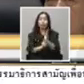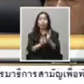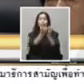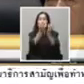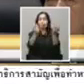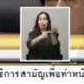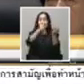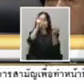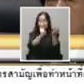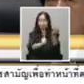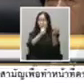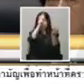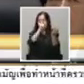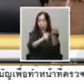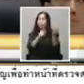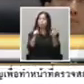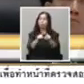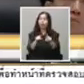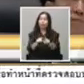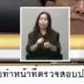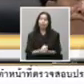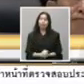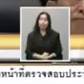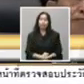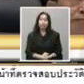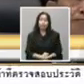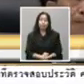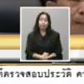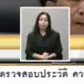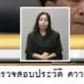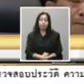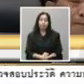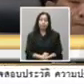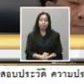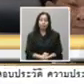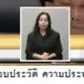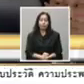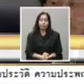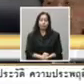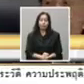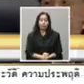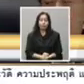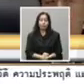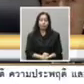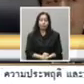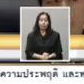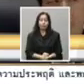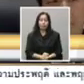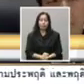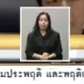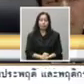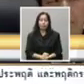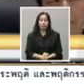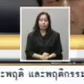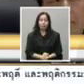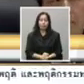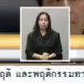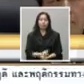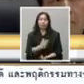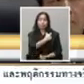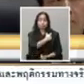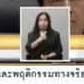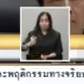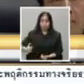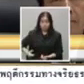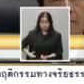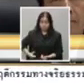สุดของประเทศนะครับท่านประธานที่เคารพครับเมื่อพระสัตว์ทรงเป็นประมุขของประเท